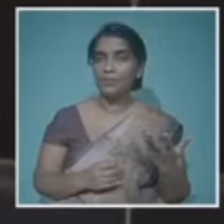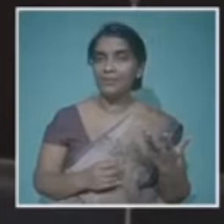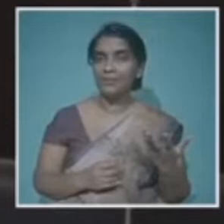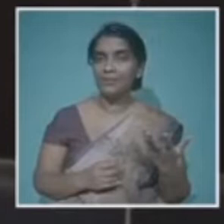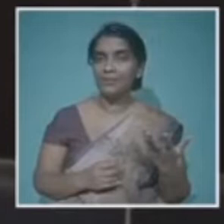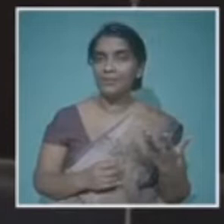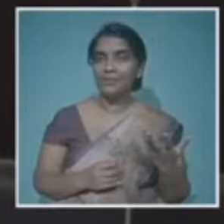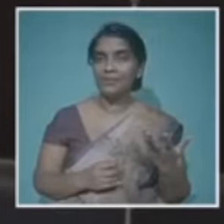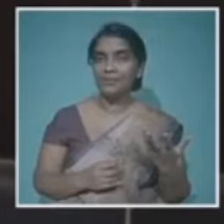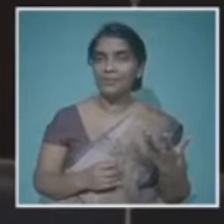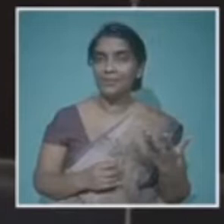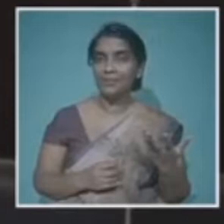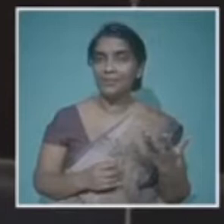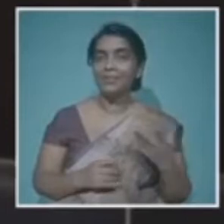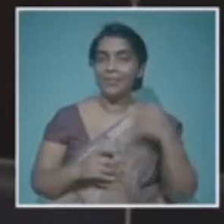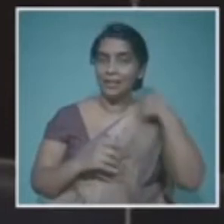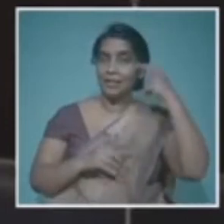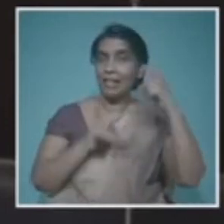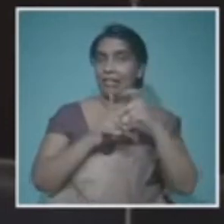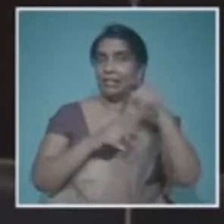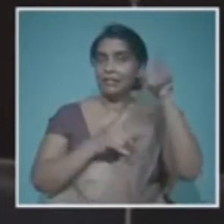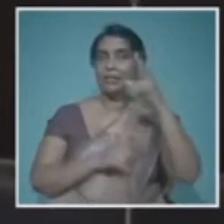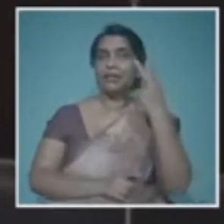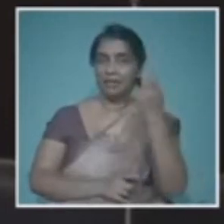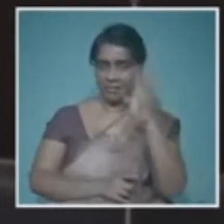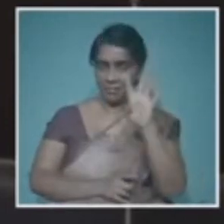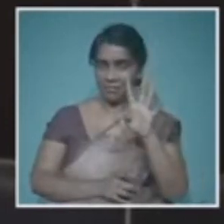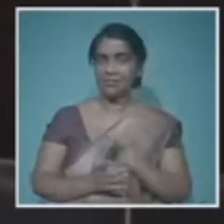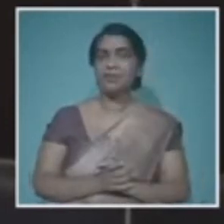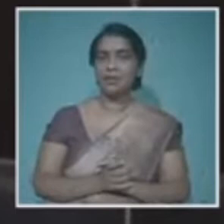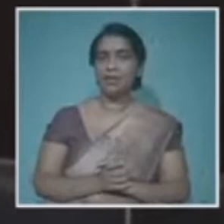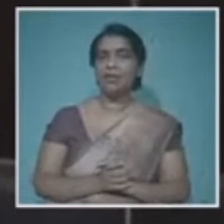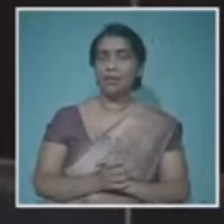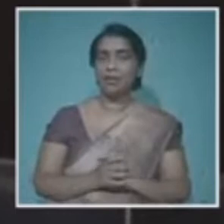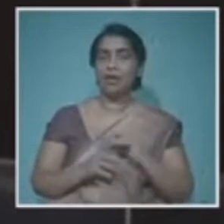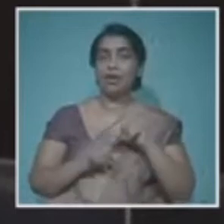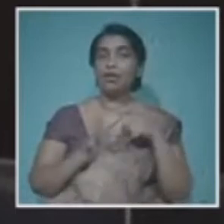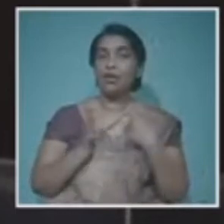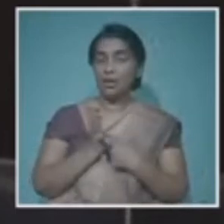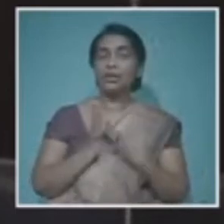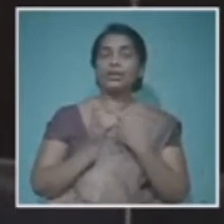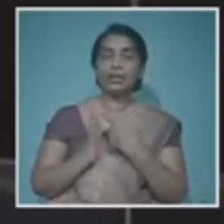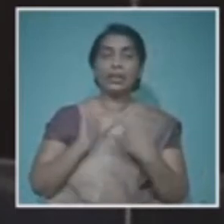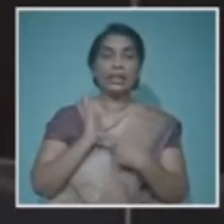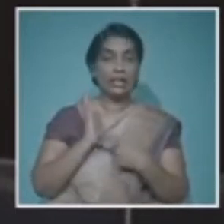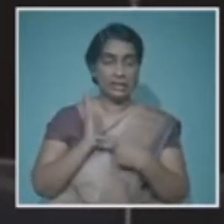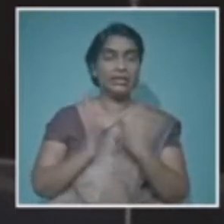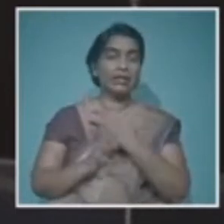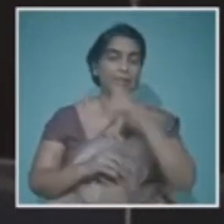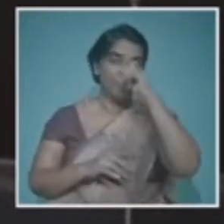අර මම දන්නවා ඔබතුමා දයසිරි ජයසේකර වගේ නෙවෙයි කියලා 2014. මහාචාර්ය තිස්සවිතාරණ මැතිතුමා 2010 ඉඳලා අවුරුදු